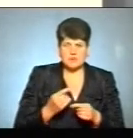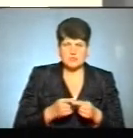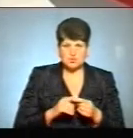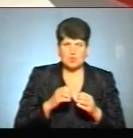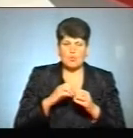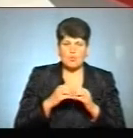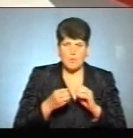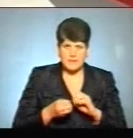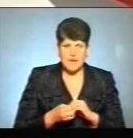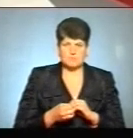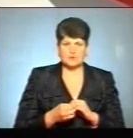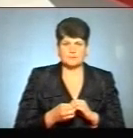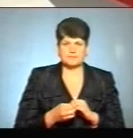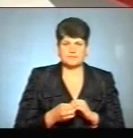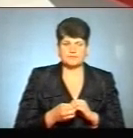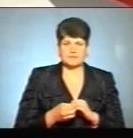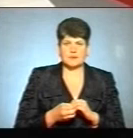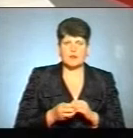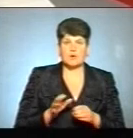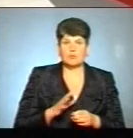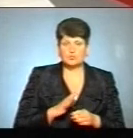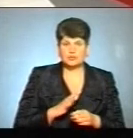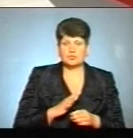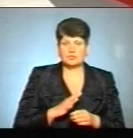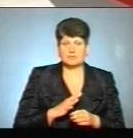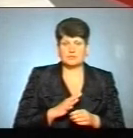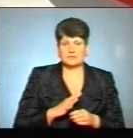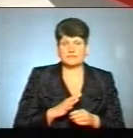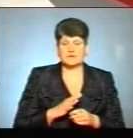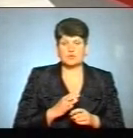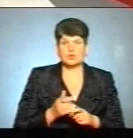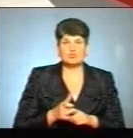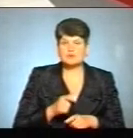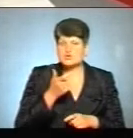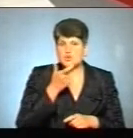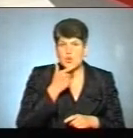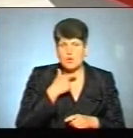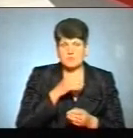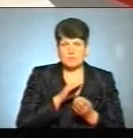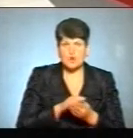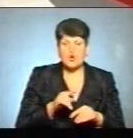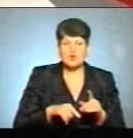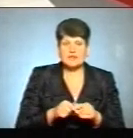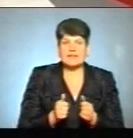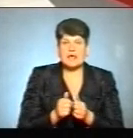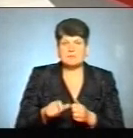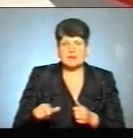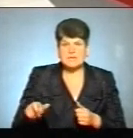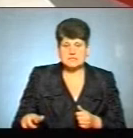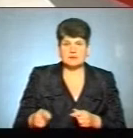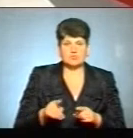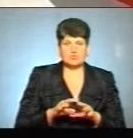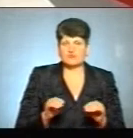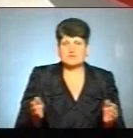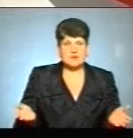проблему. І було дуже, для мірках священника, був дуже скромний похорон, тільки родина і близькі. І на тому